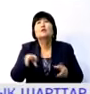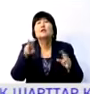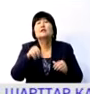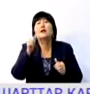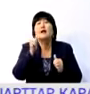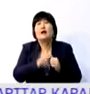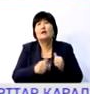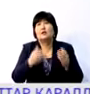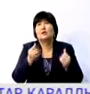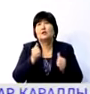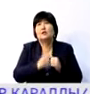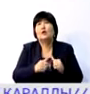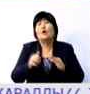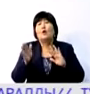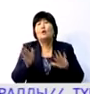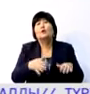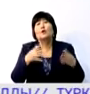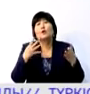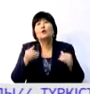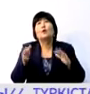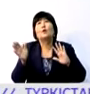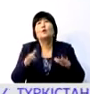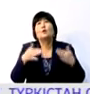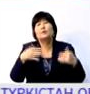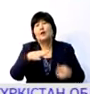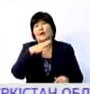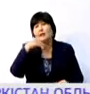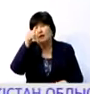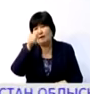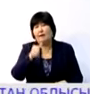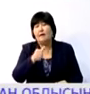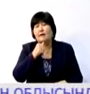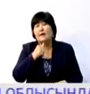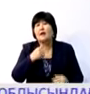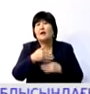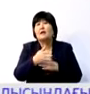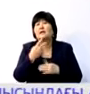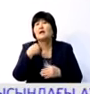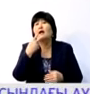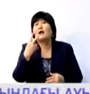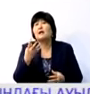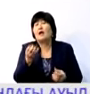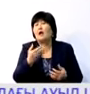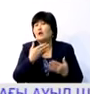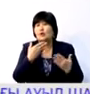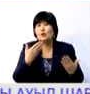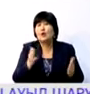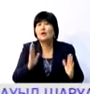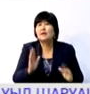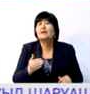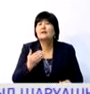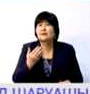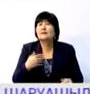күн сайын. Өтті күндер, өтіп кетті талай ай. Есік жаққа қараймын әлі жоқсыз, тек